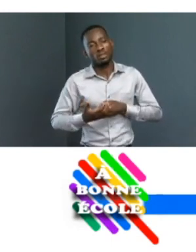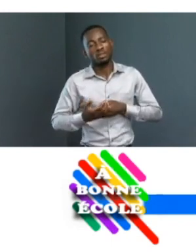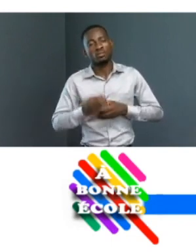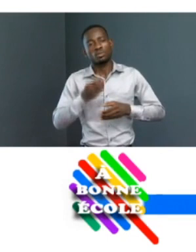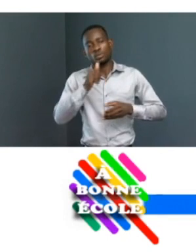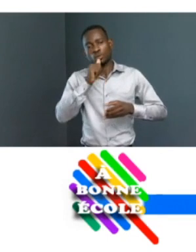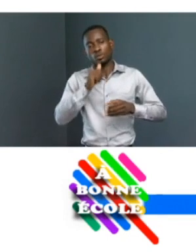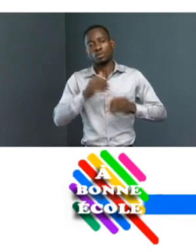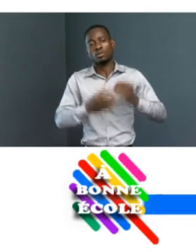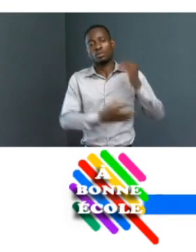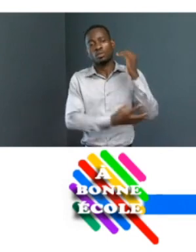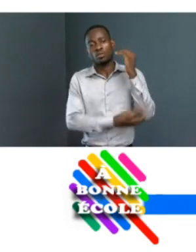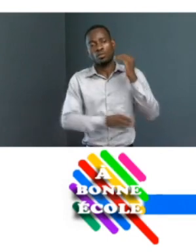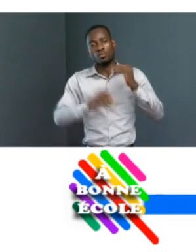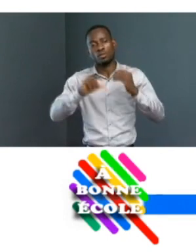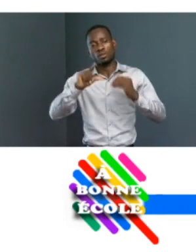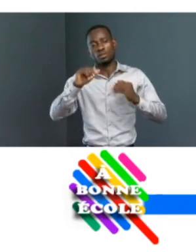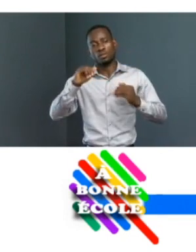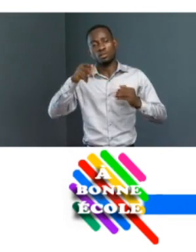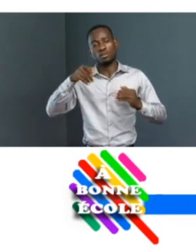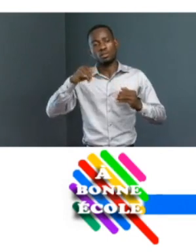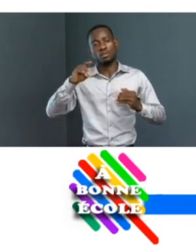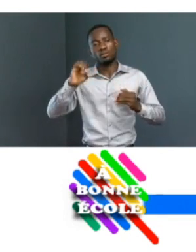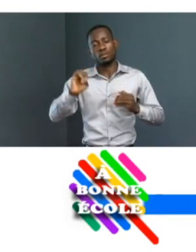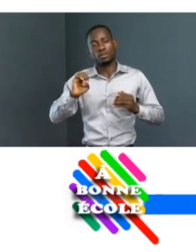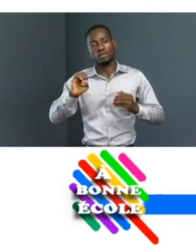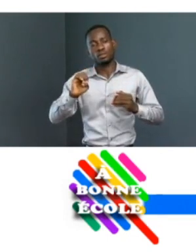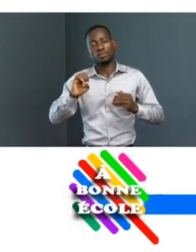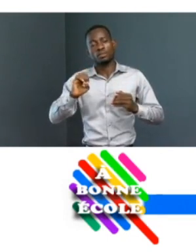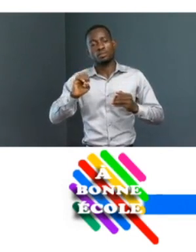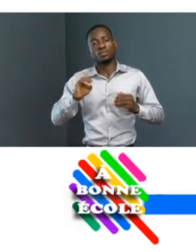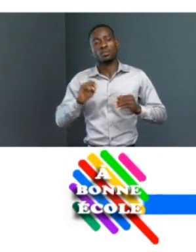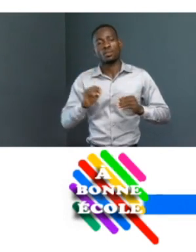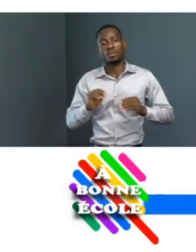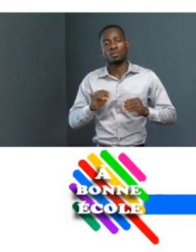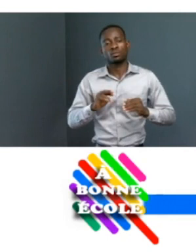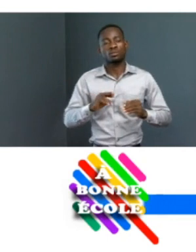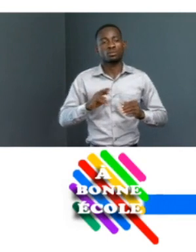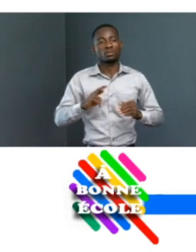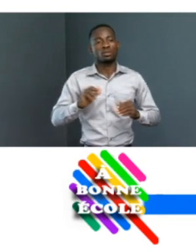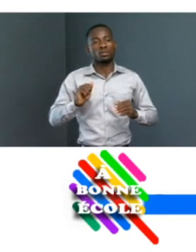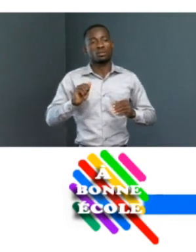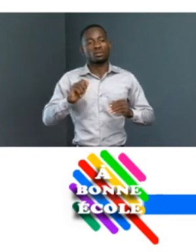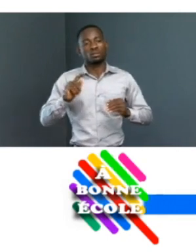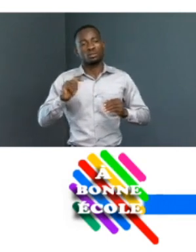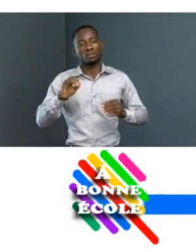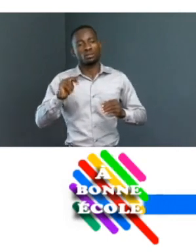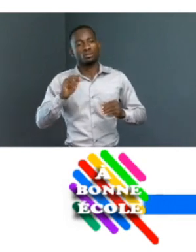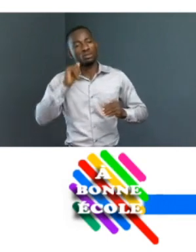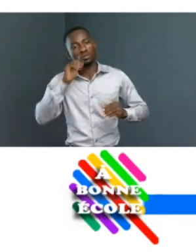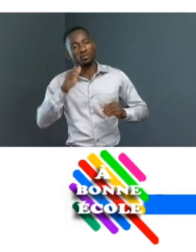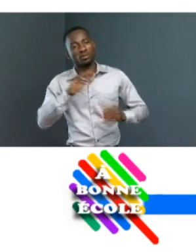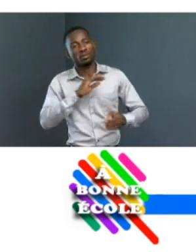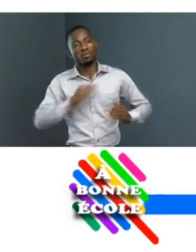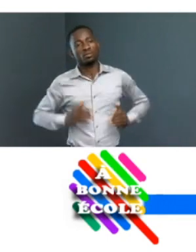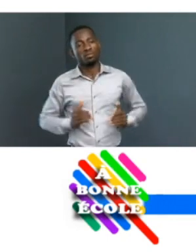lipides, doit consommer. Vous m'excusez, la ration de femmes enceintes doit être riche en